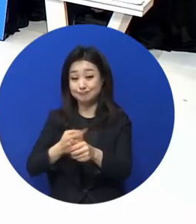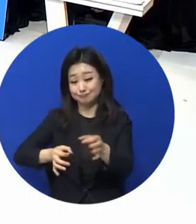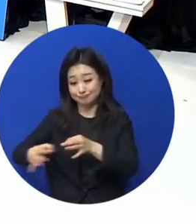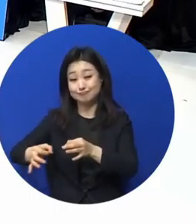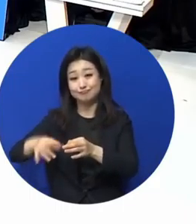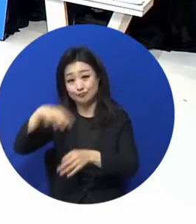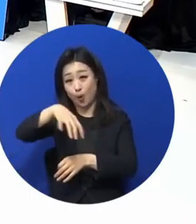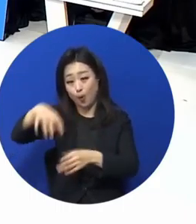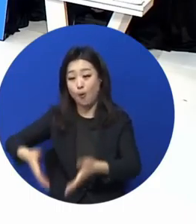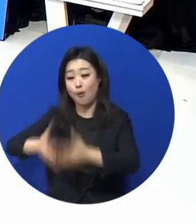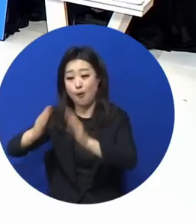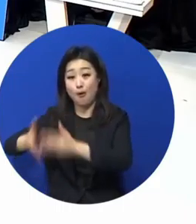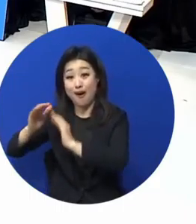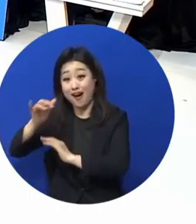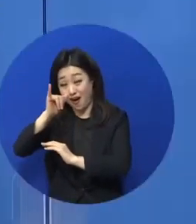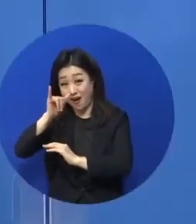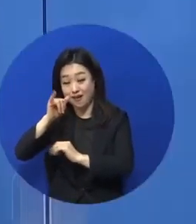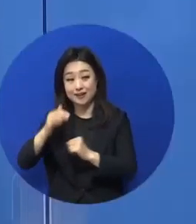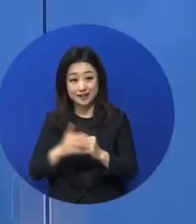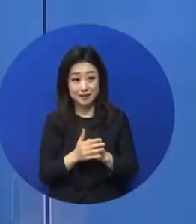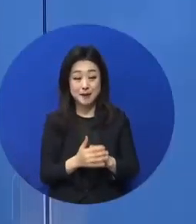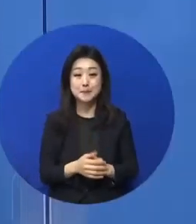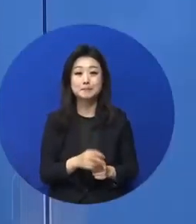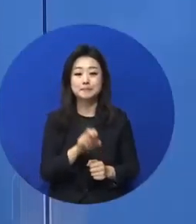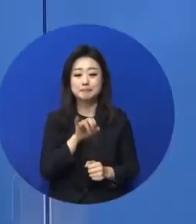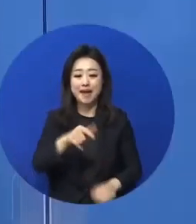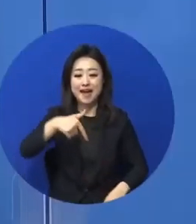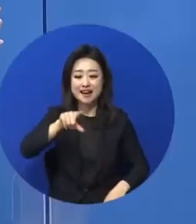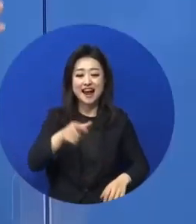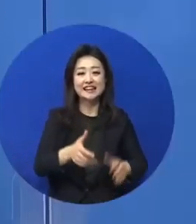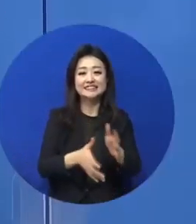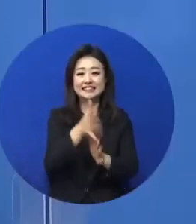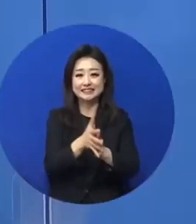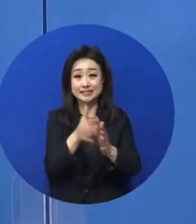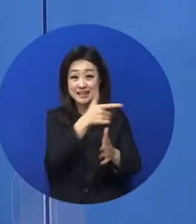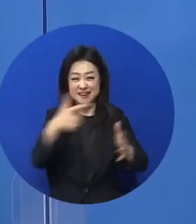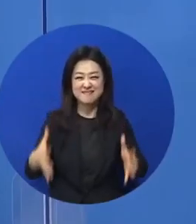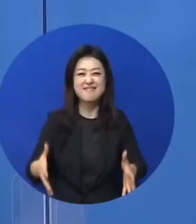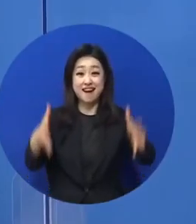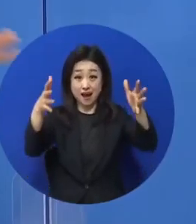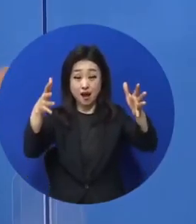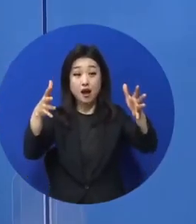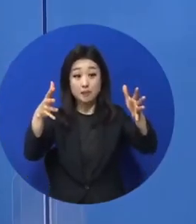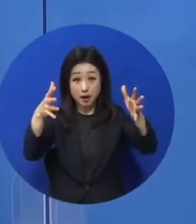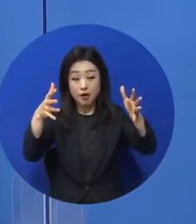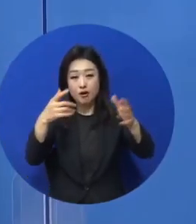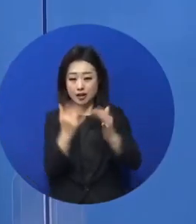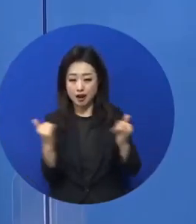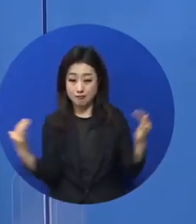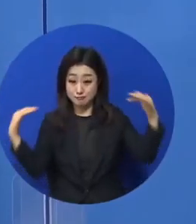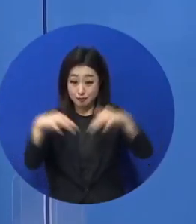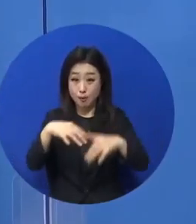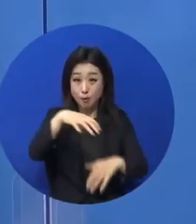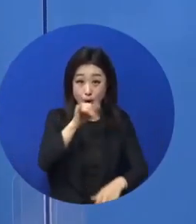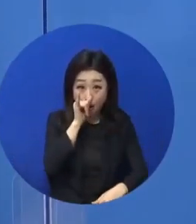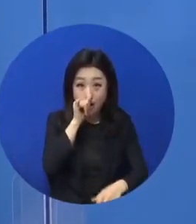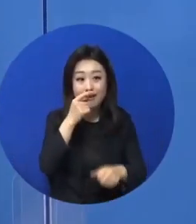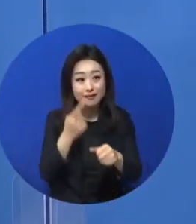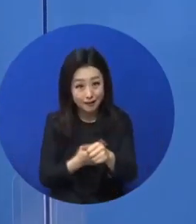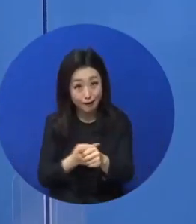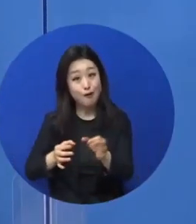기본적으로 인구의 규모 그리고 산업적인 연관성이 기본된다고 하면